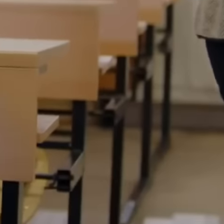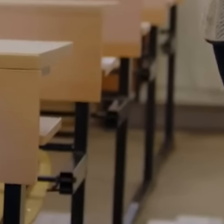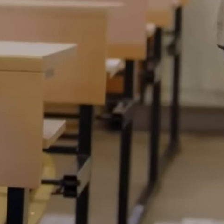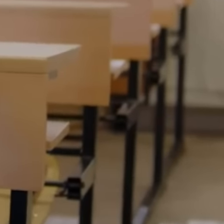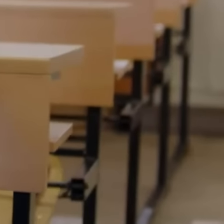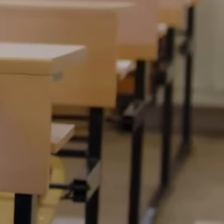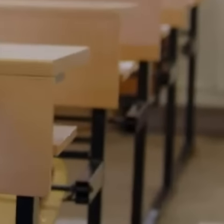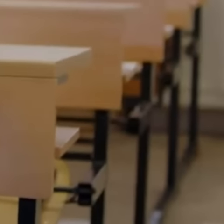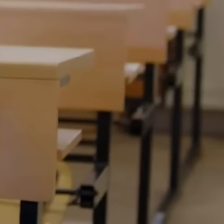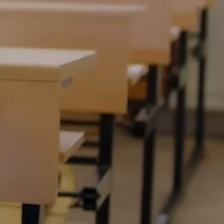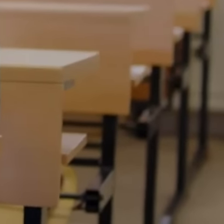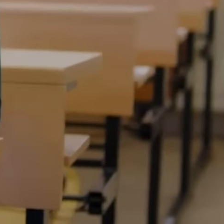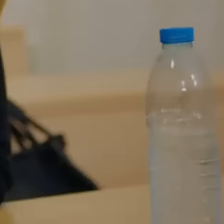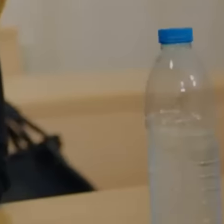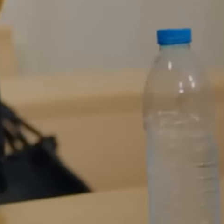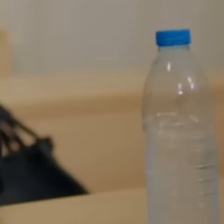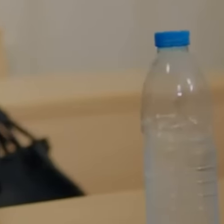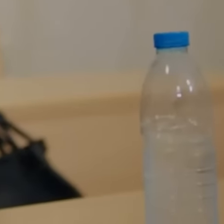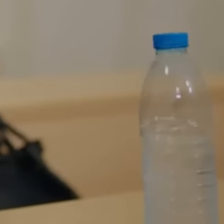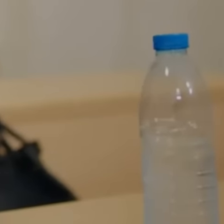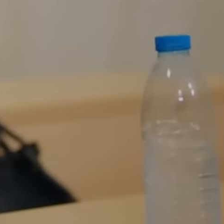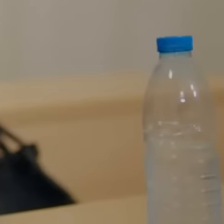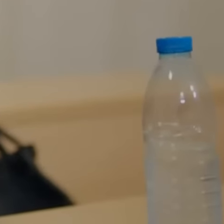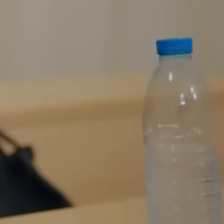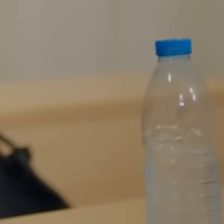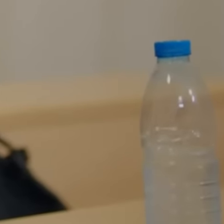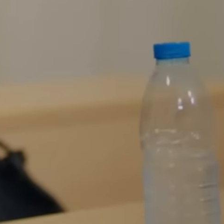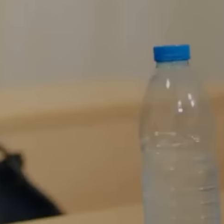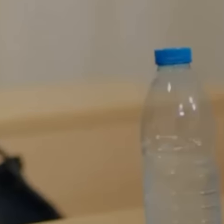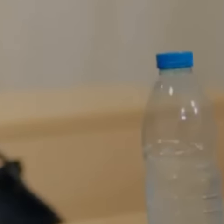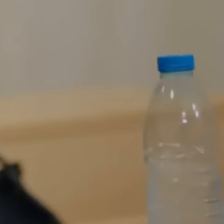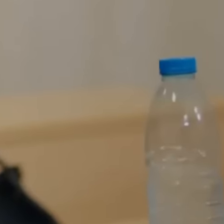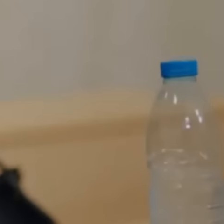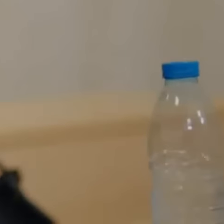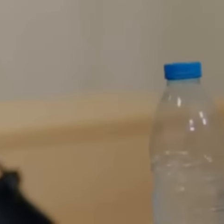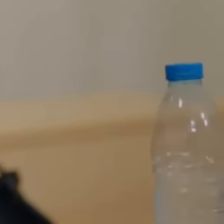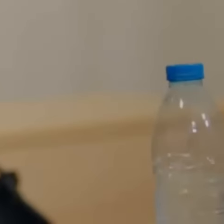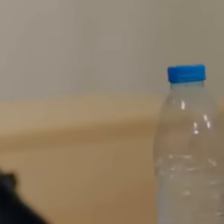Tolga omzunun üzerinden hocaya bakıp kalemle kafasını kaşıyarak soruları çözüyor.